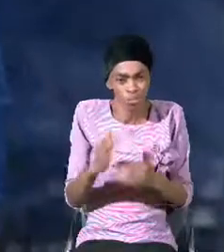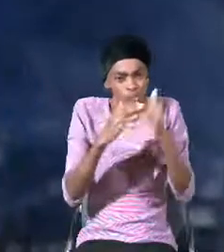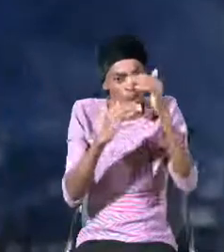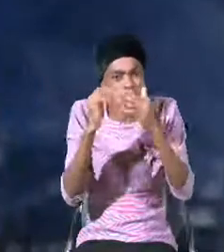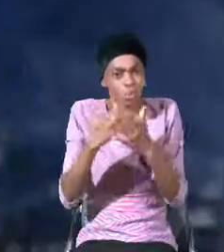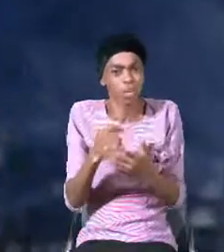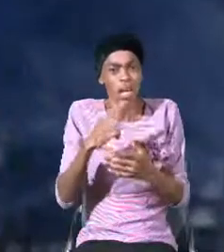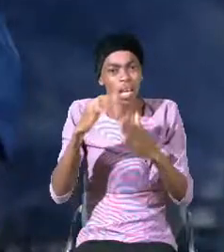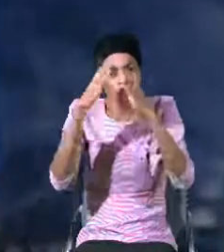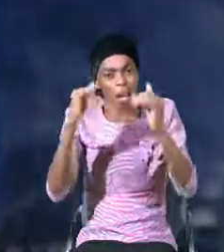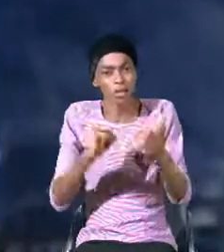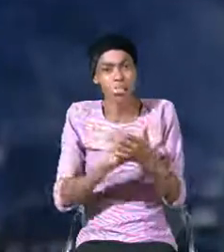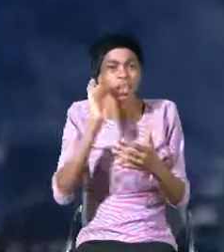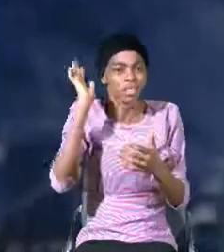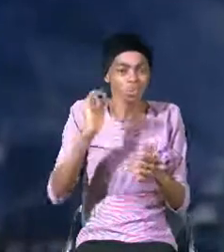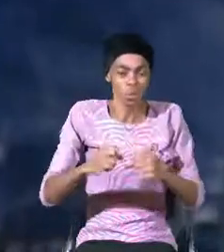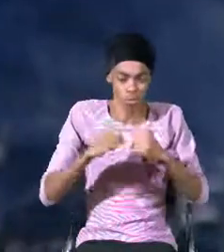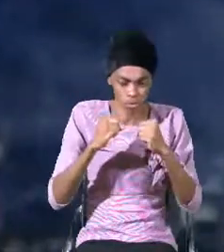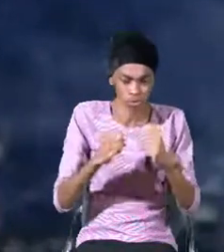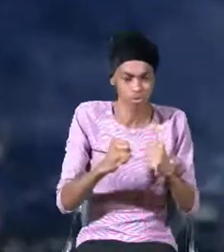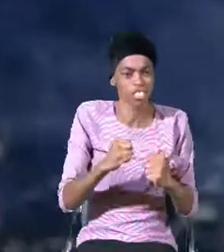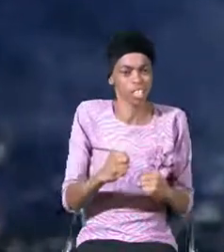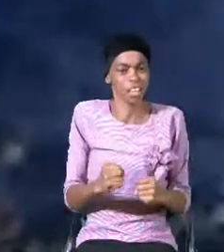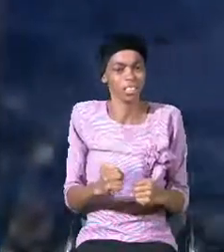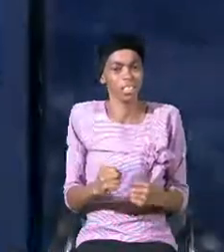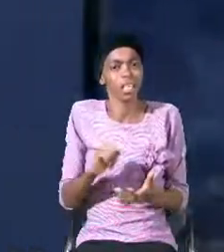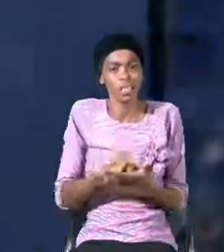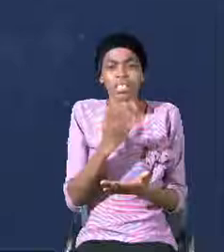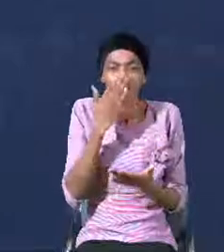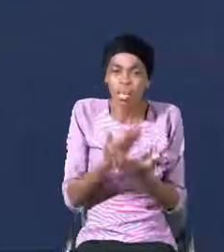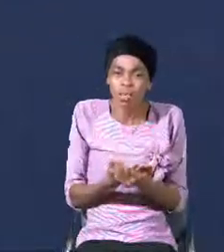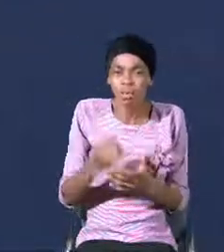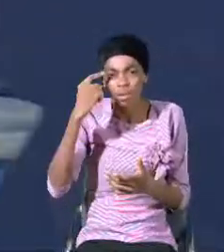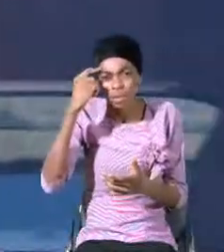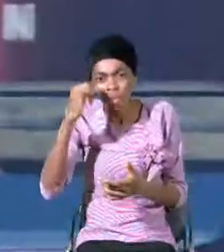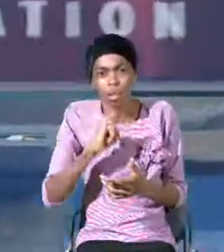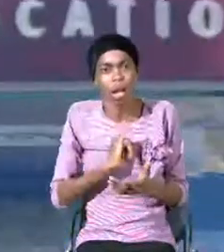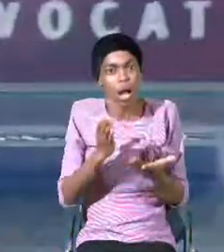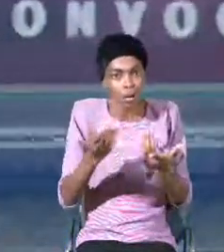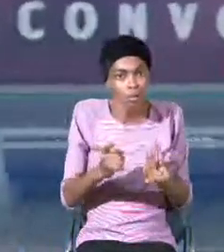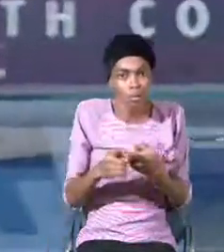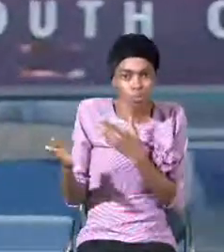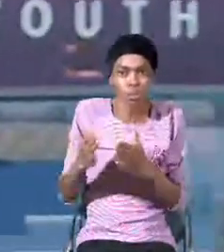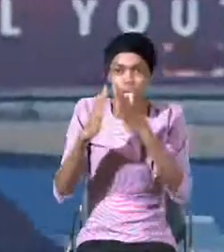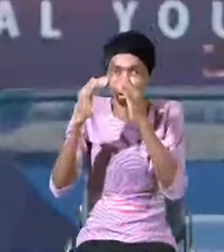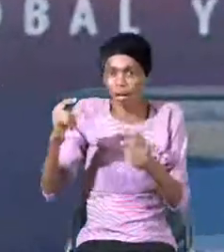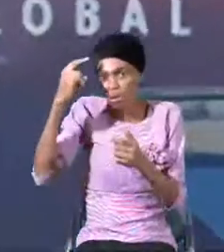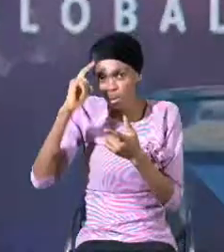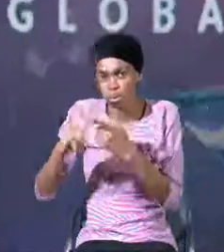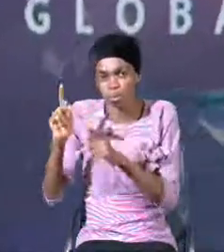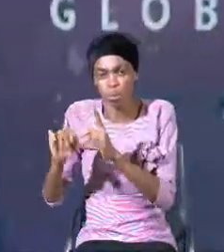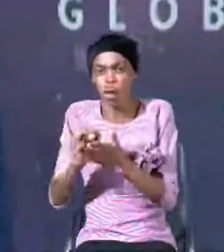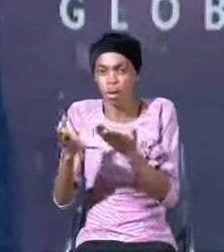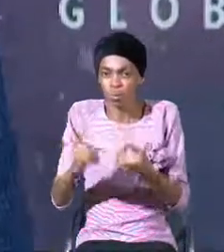qui vont tenir et résister à tous les défis. Je veux donner des logements aux gens. Je veux